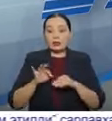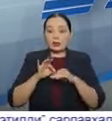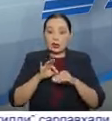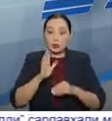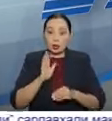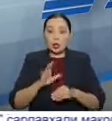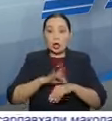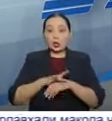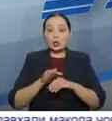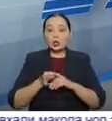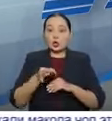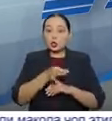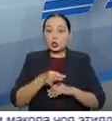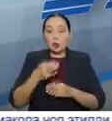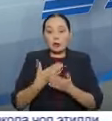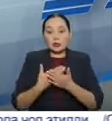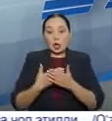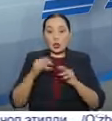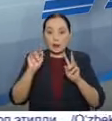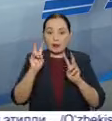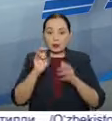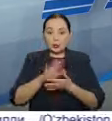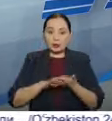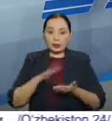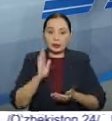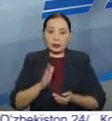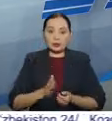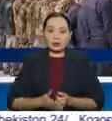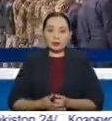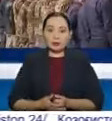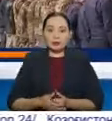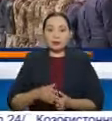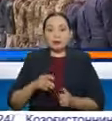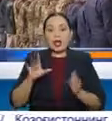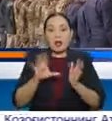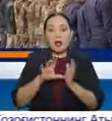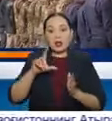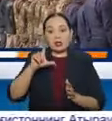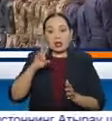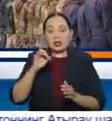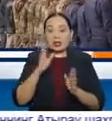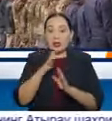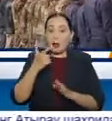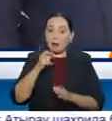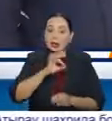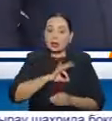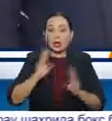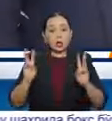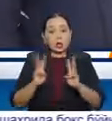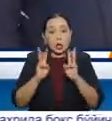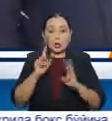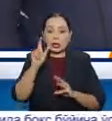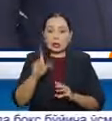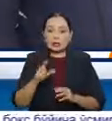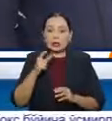etilmoqda. Toshkent tumani misolida mavzuni davom ettiramiz. Elektr energiyasi hamda tabiiy gaz iste'molida yong'inlar, insonlarning